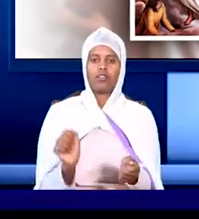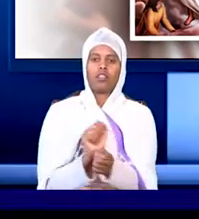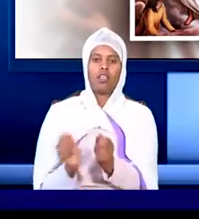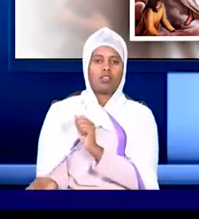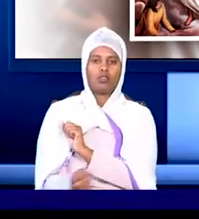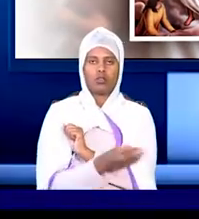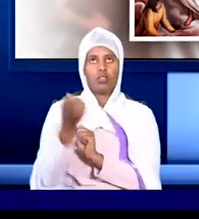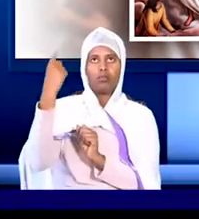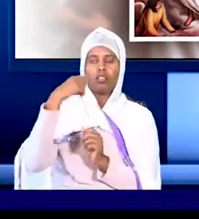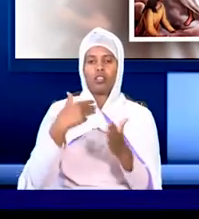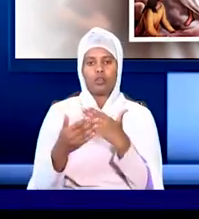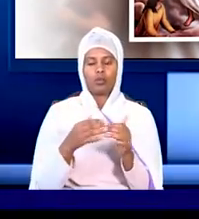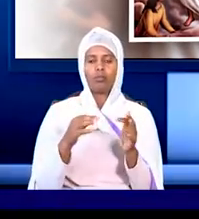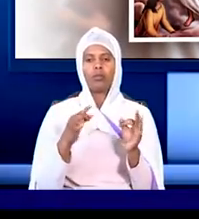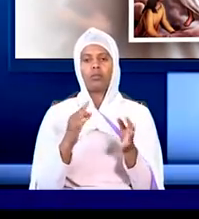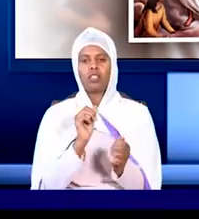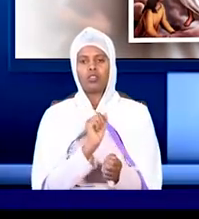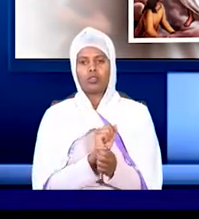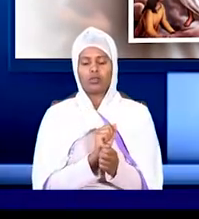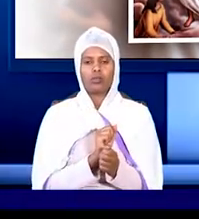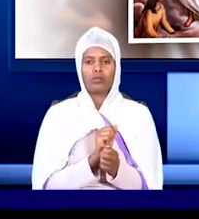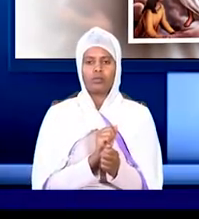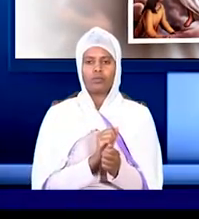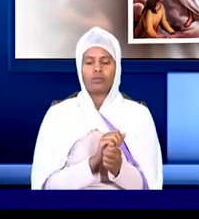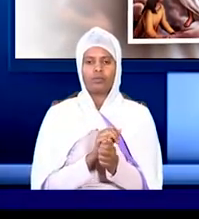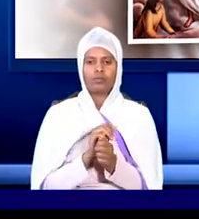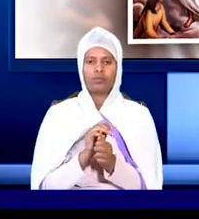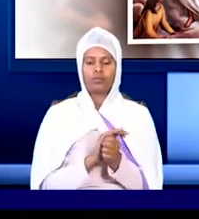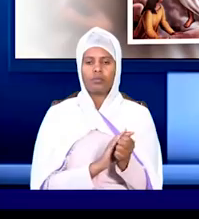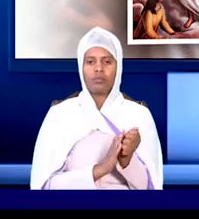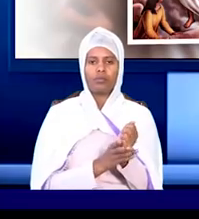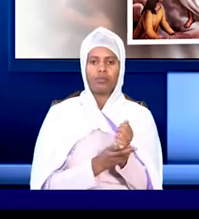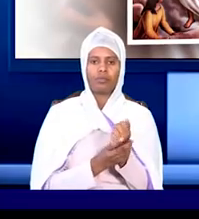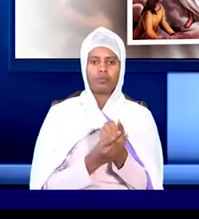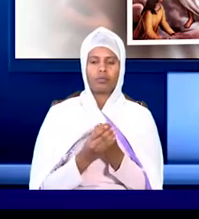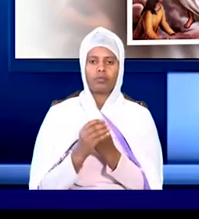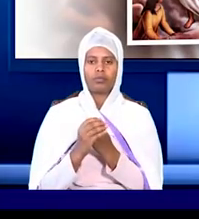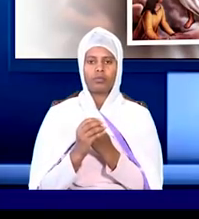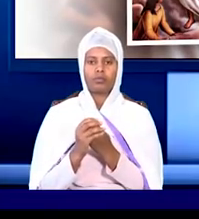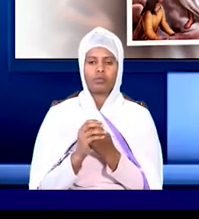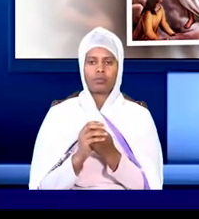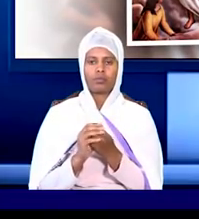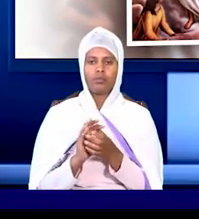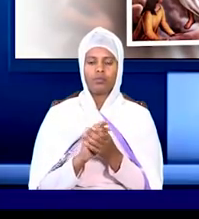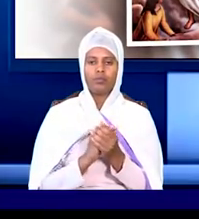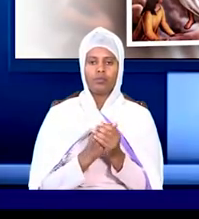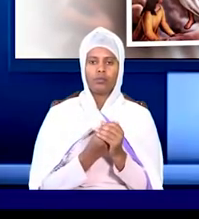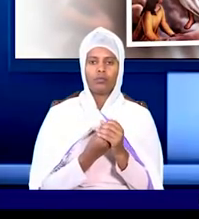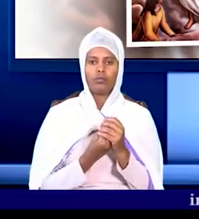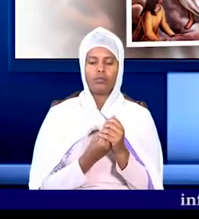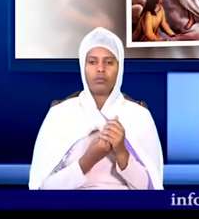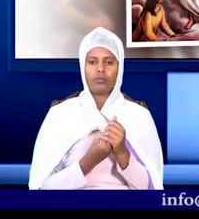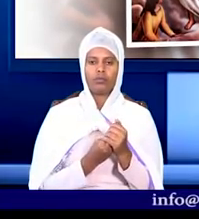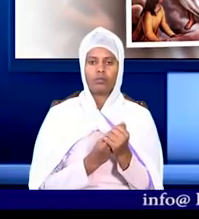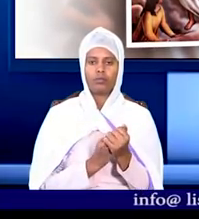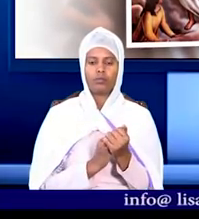እዚኣ ዝተኣሰረላ እዩ ከመይ ኢሉ ተኣሲሩ እስከ ግልብጥ ኢልና ንርአ ወተንሳ